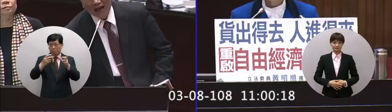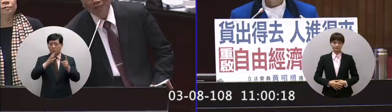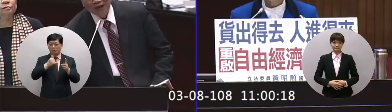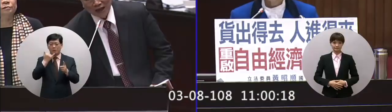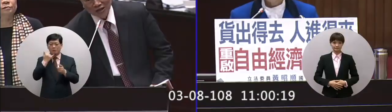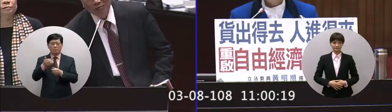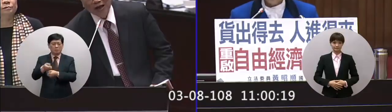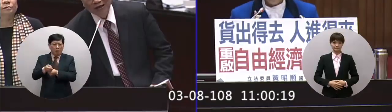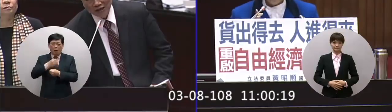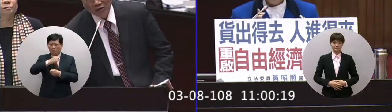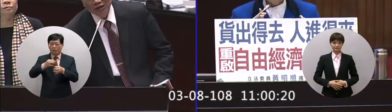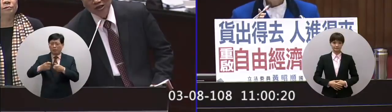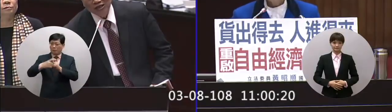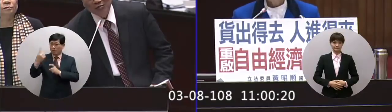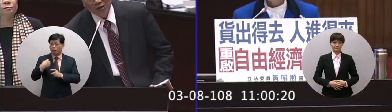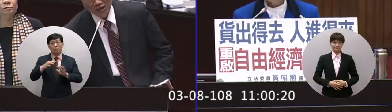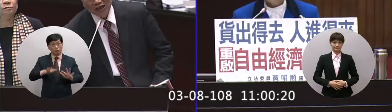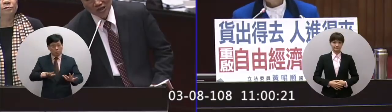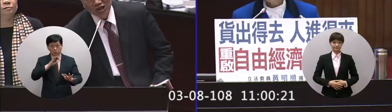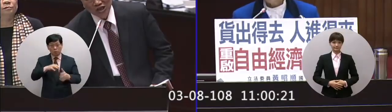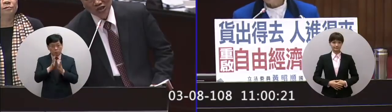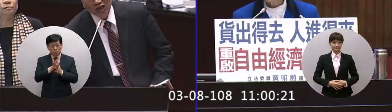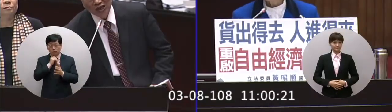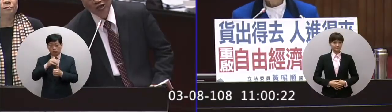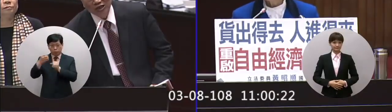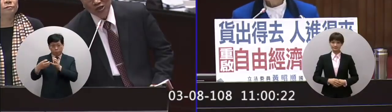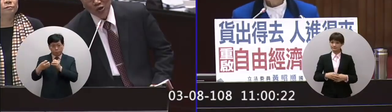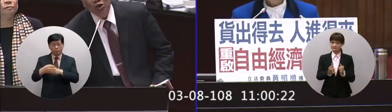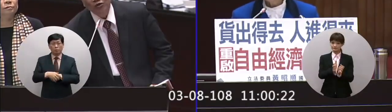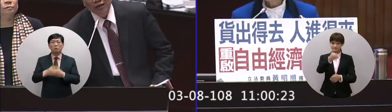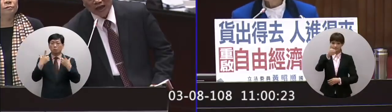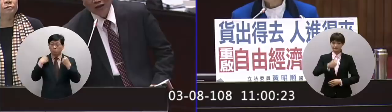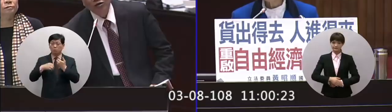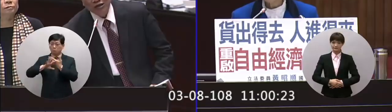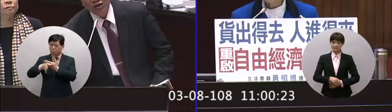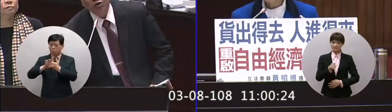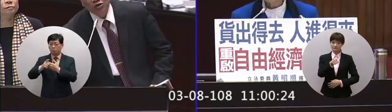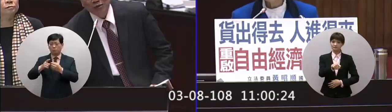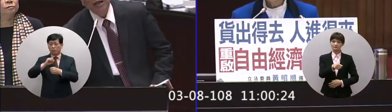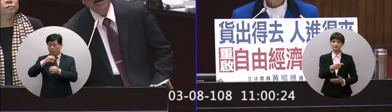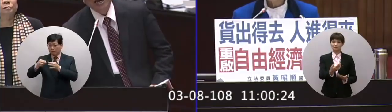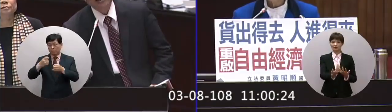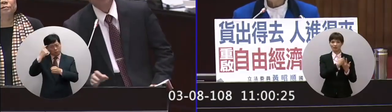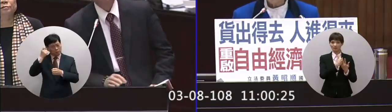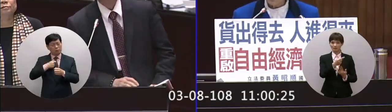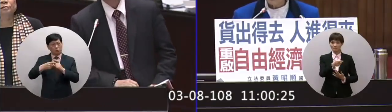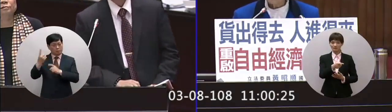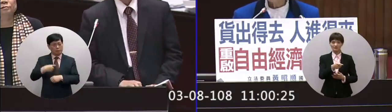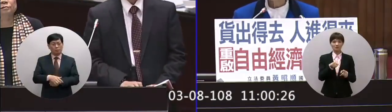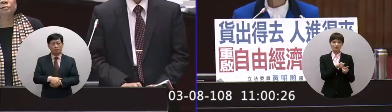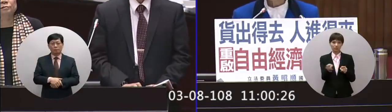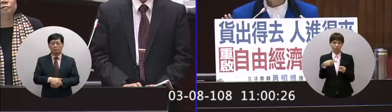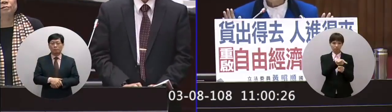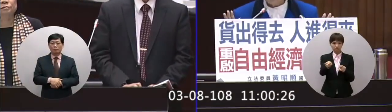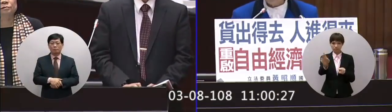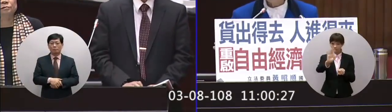我回来？啊，即马议员家即马拢等咧进行 这个， 因为这个厂商，大家拢台商想要回来 啦。你不要回避问